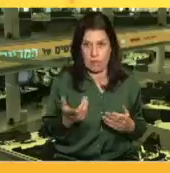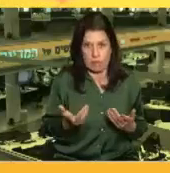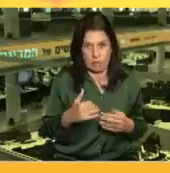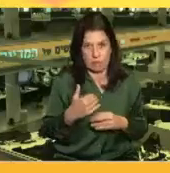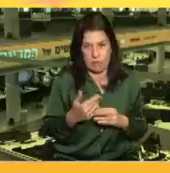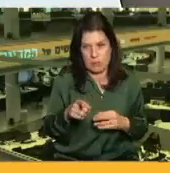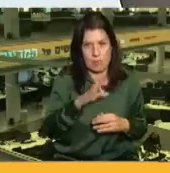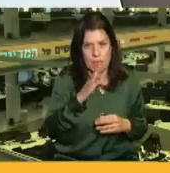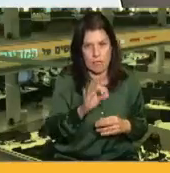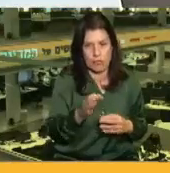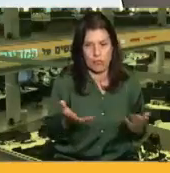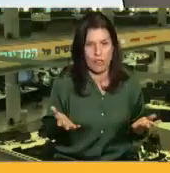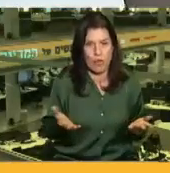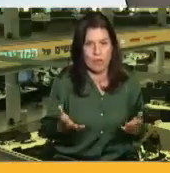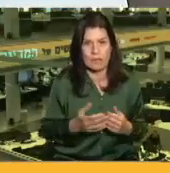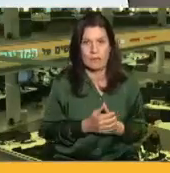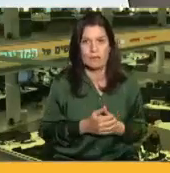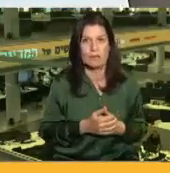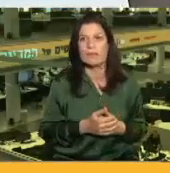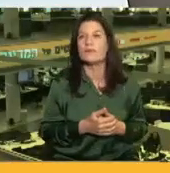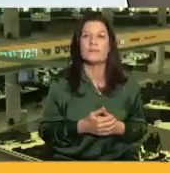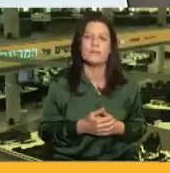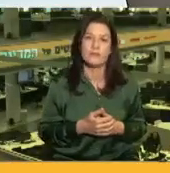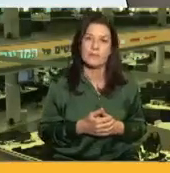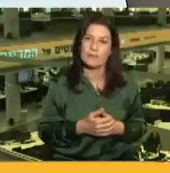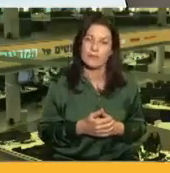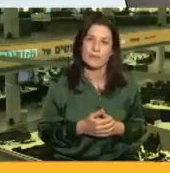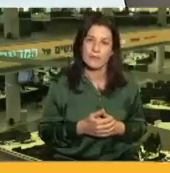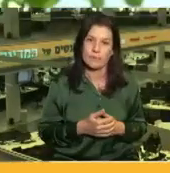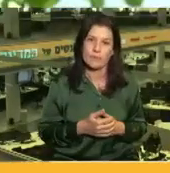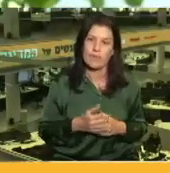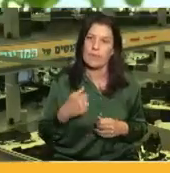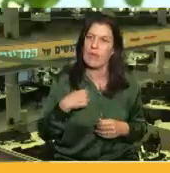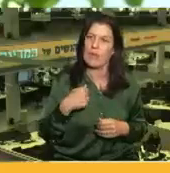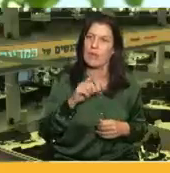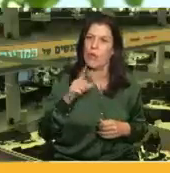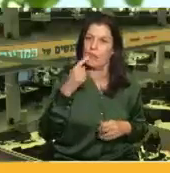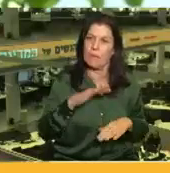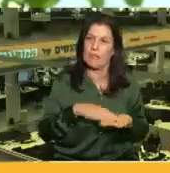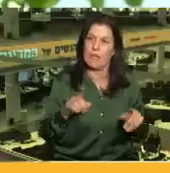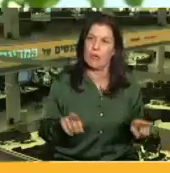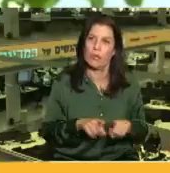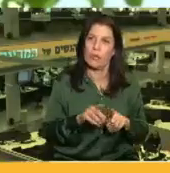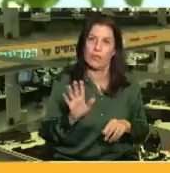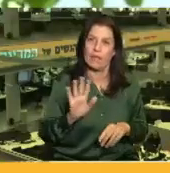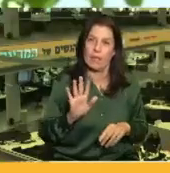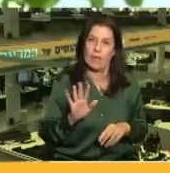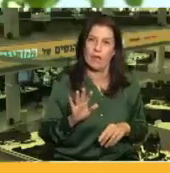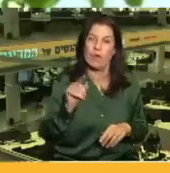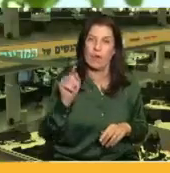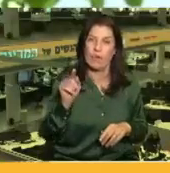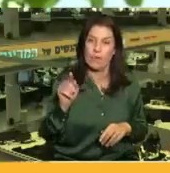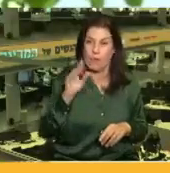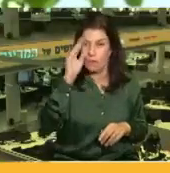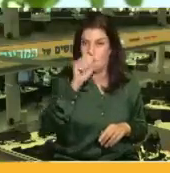בעיה שלו, זה בעיה שלו. רגע, תגידי את זה לשירי, לא לי. אני אומרת את זה לשירי, אבל רגע. אני הוא אותו זמר לא מופיע עם